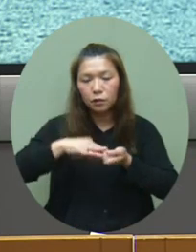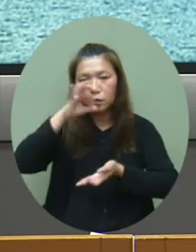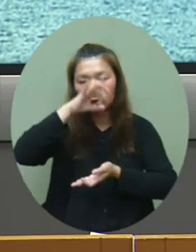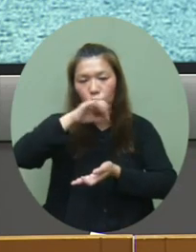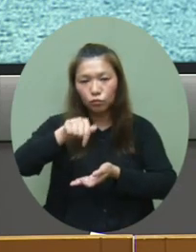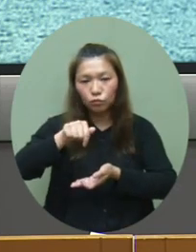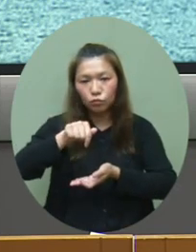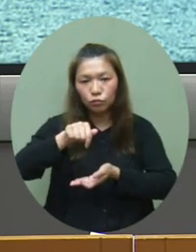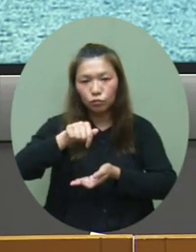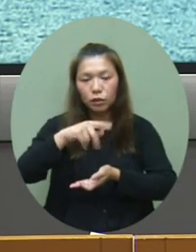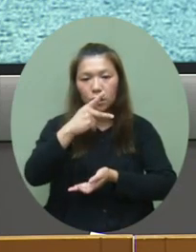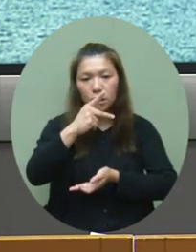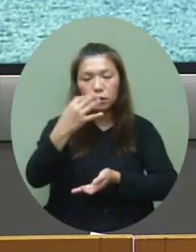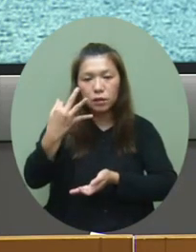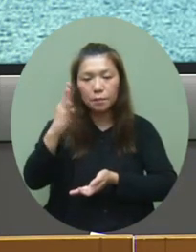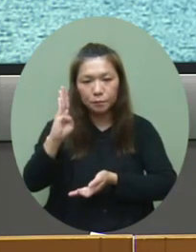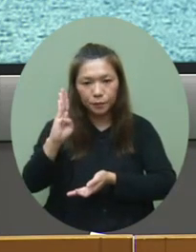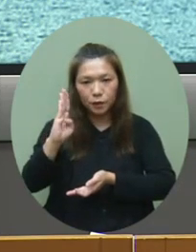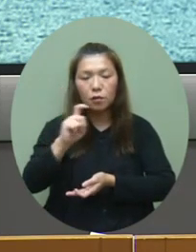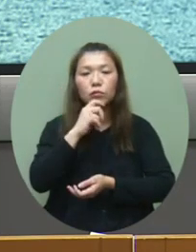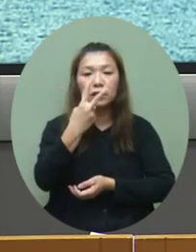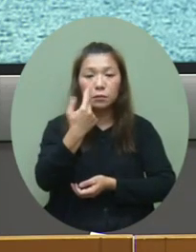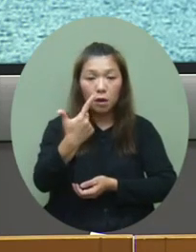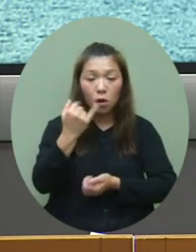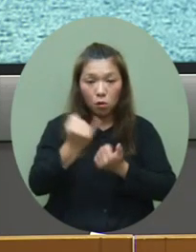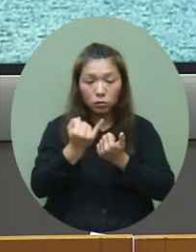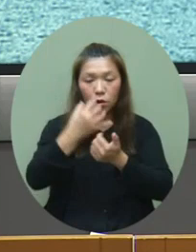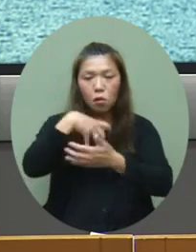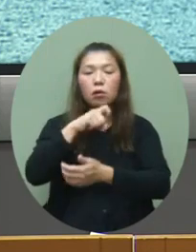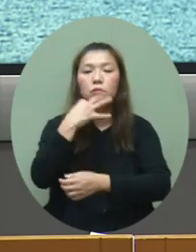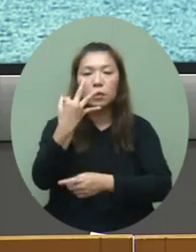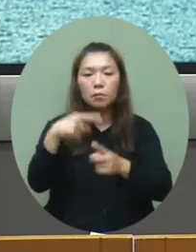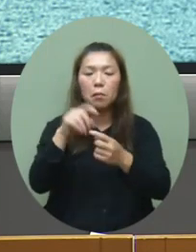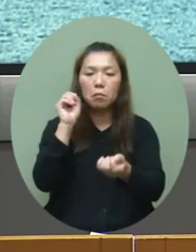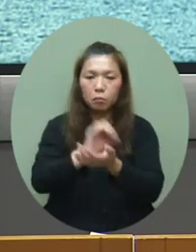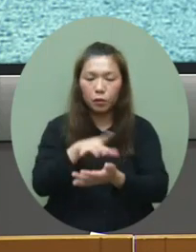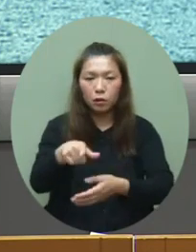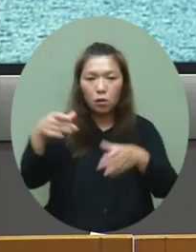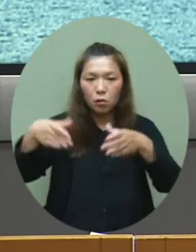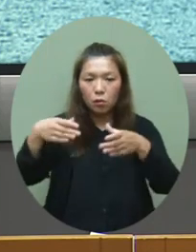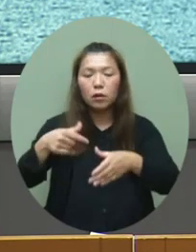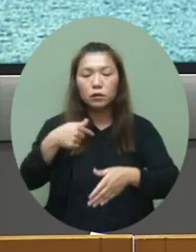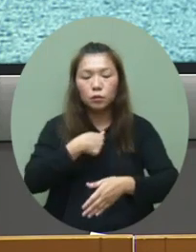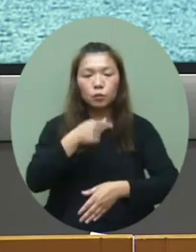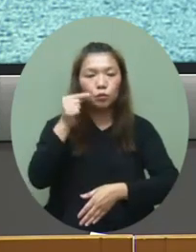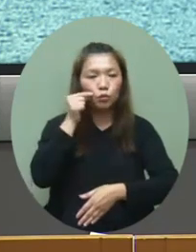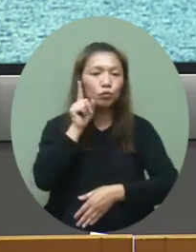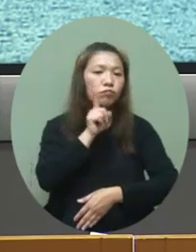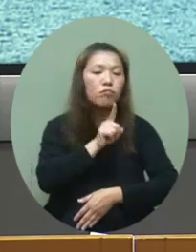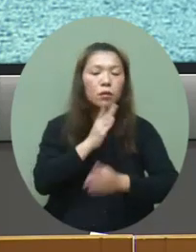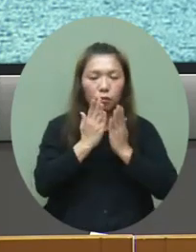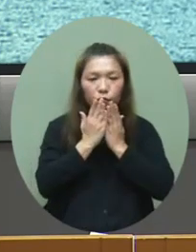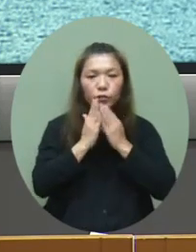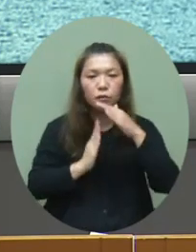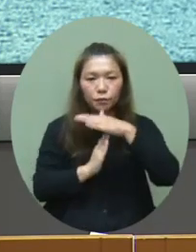園咧，就 K3B班咧有28個學生啦，有3個確診嘅，咁呢個班房咧都需要停課1個禮拜嘅。